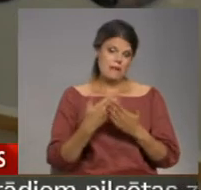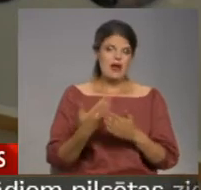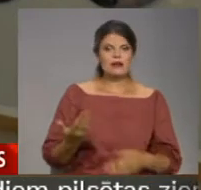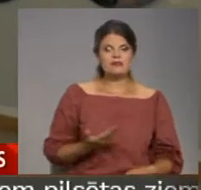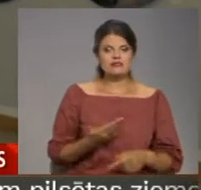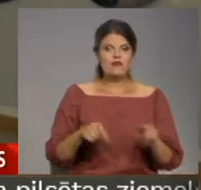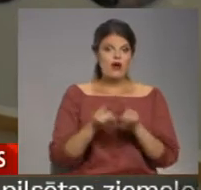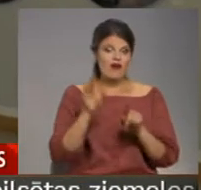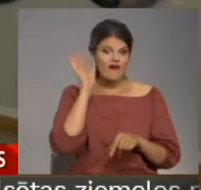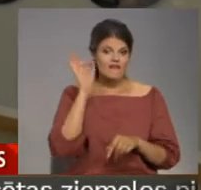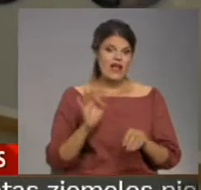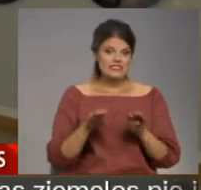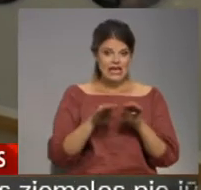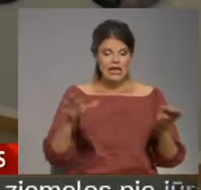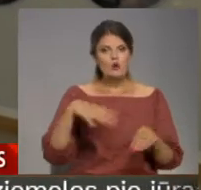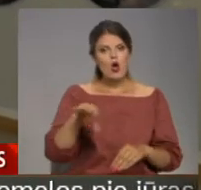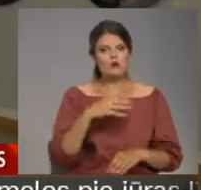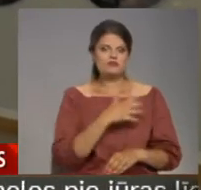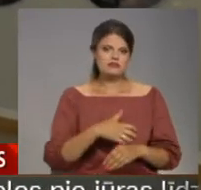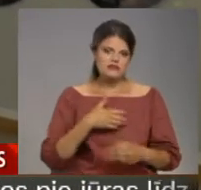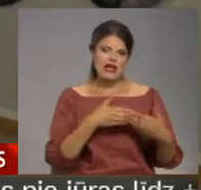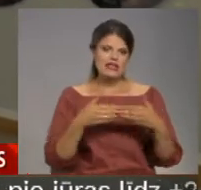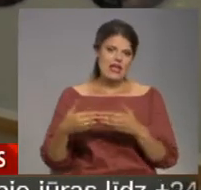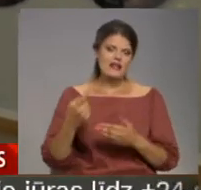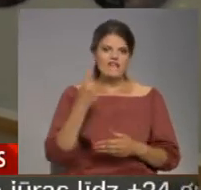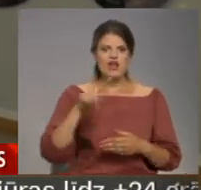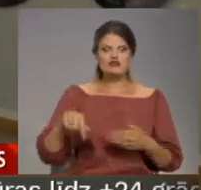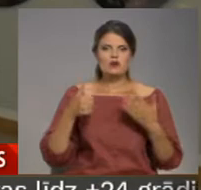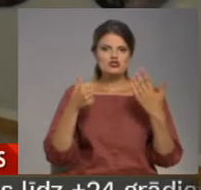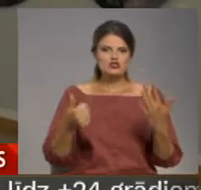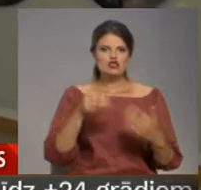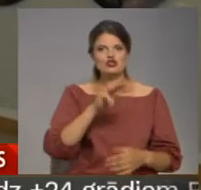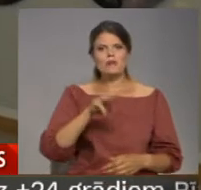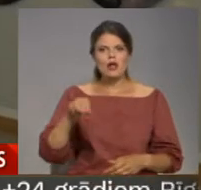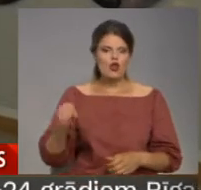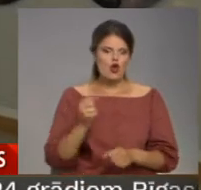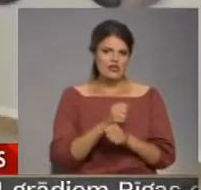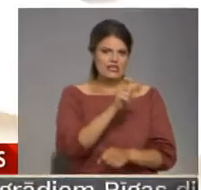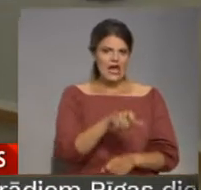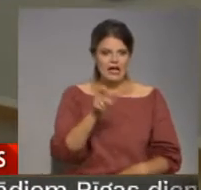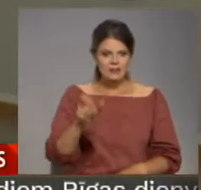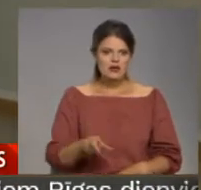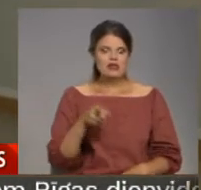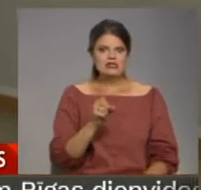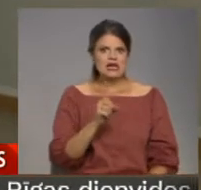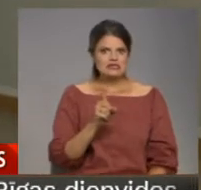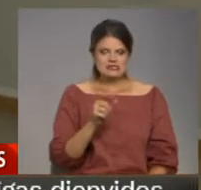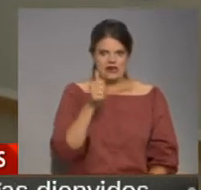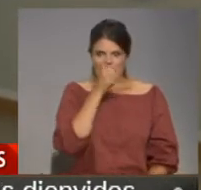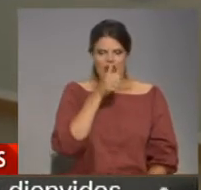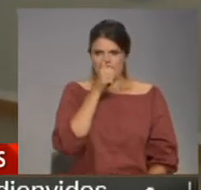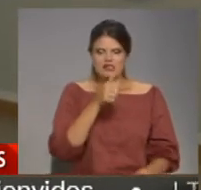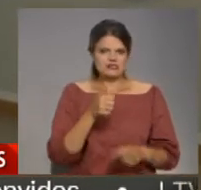dzīvotu kā Vācijas līmenī, mums ir jāievad 1,6 miljoni. Darbiniekiem. Un tas ir diezgan nereāli,